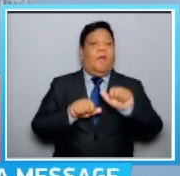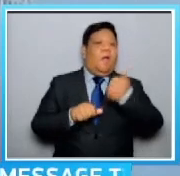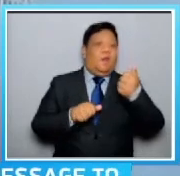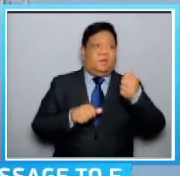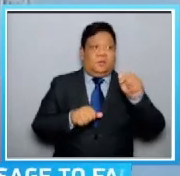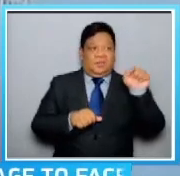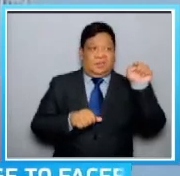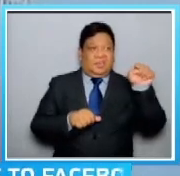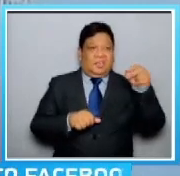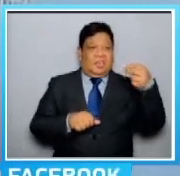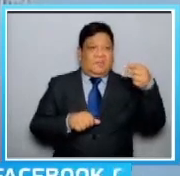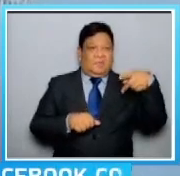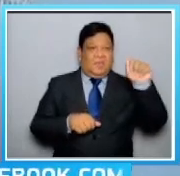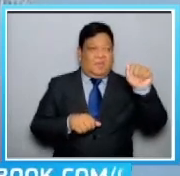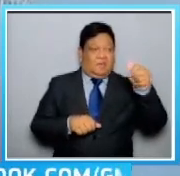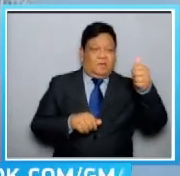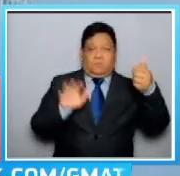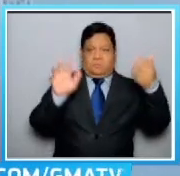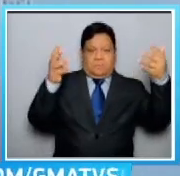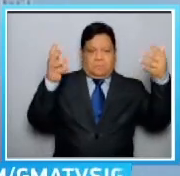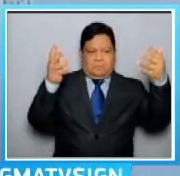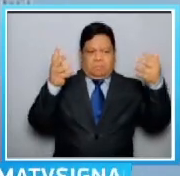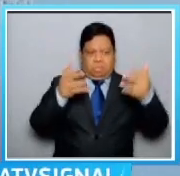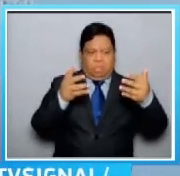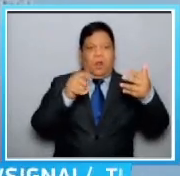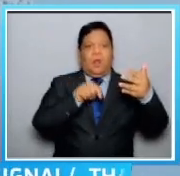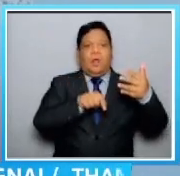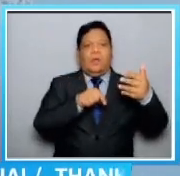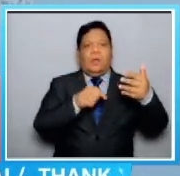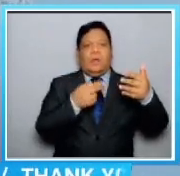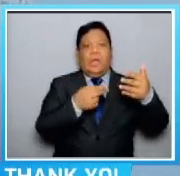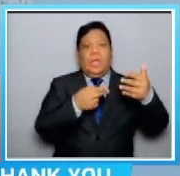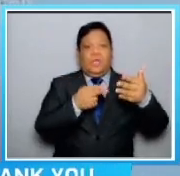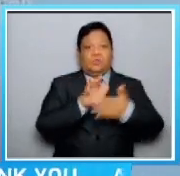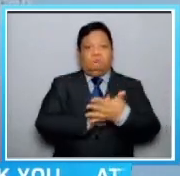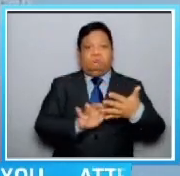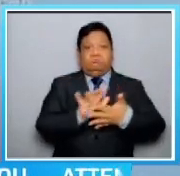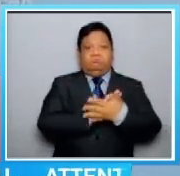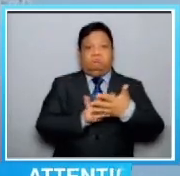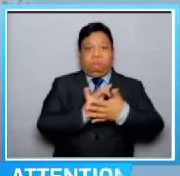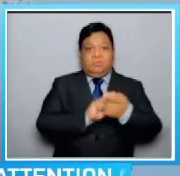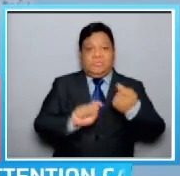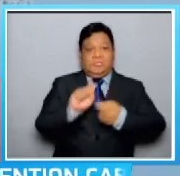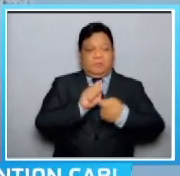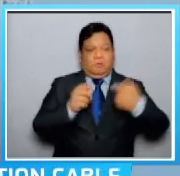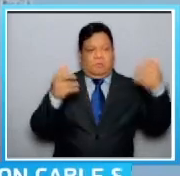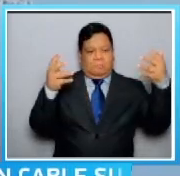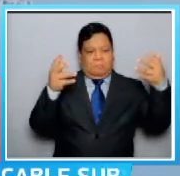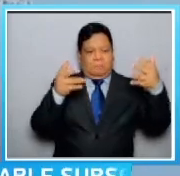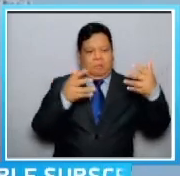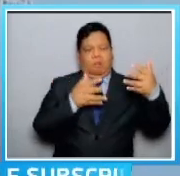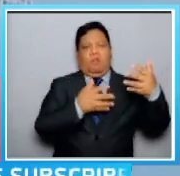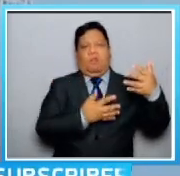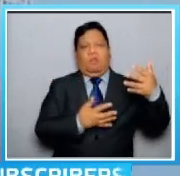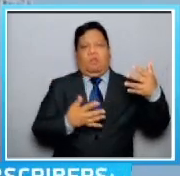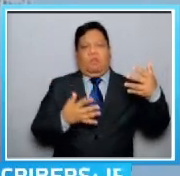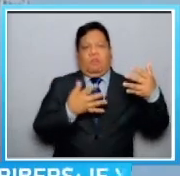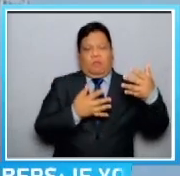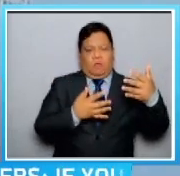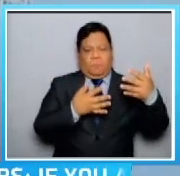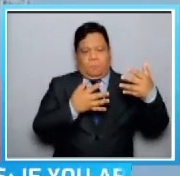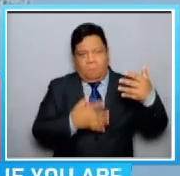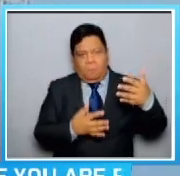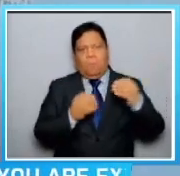ngayon na mag-govern sa movement ito. Kaya by ganung scenario, susubsob pa ng husto yung ating bagyo. Kaya nakikita